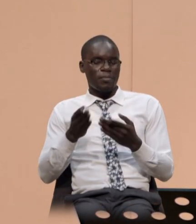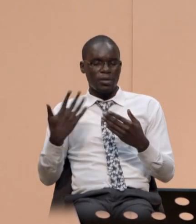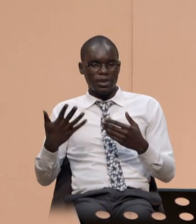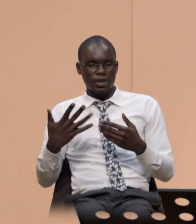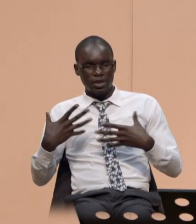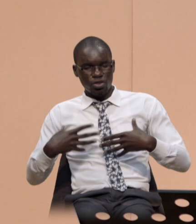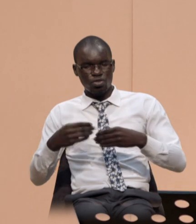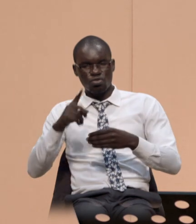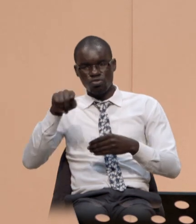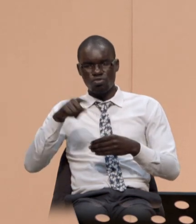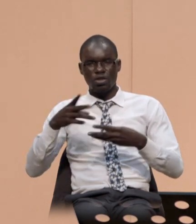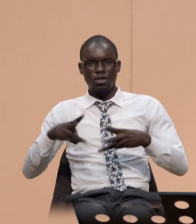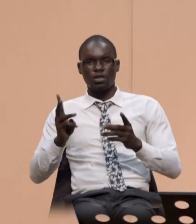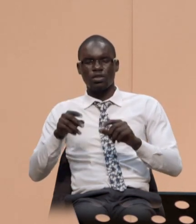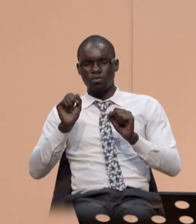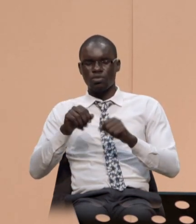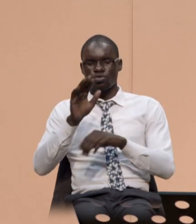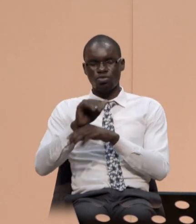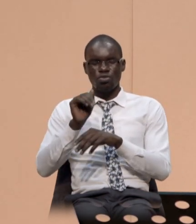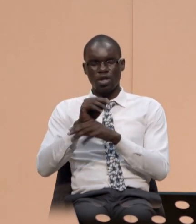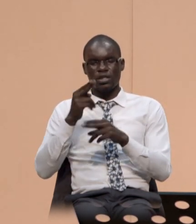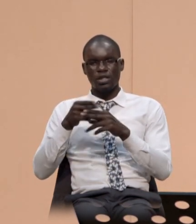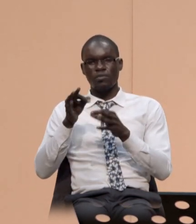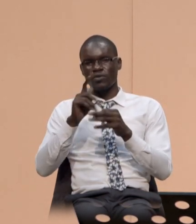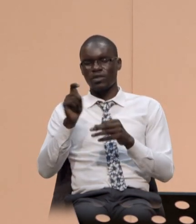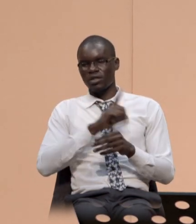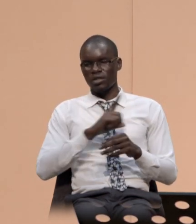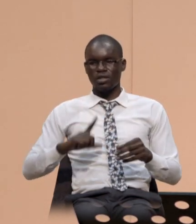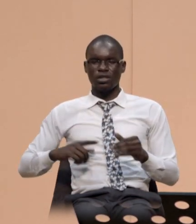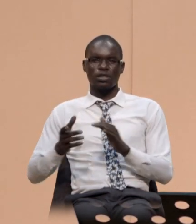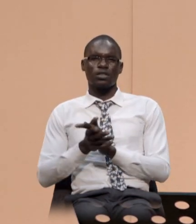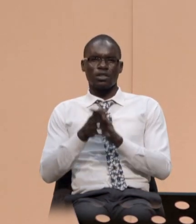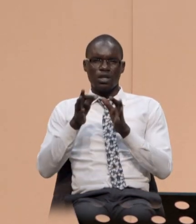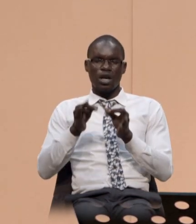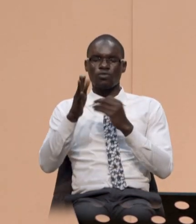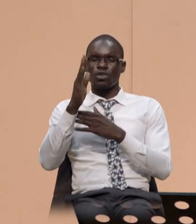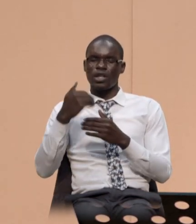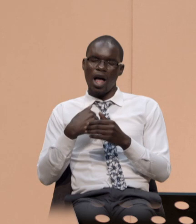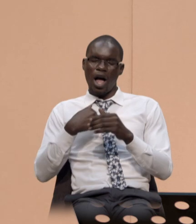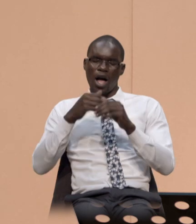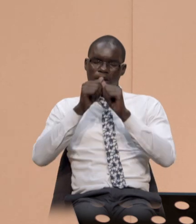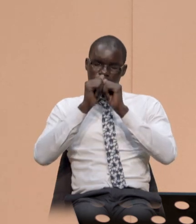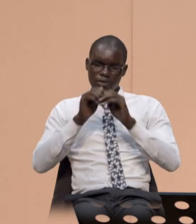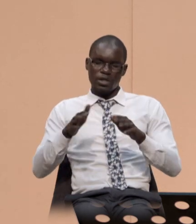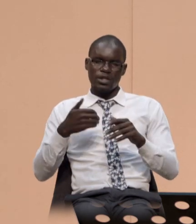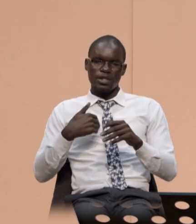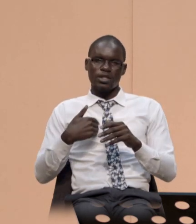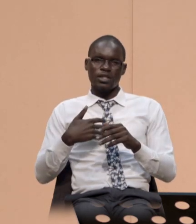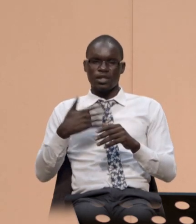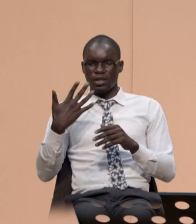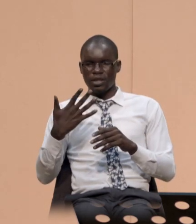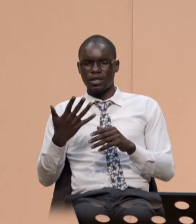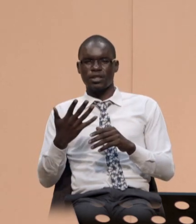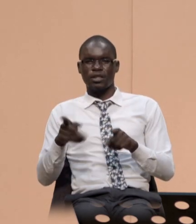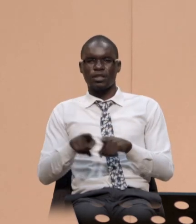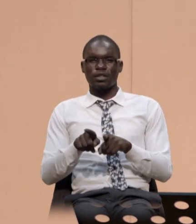vikiharibika, they will still call upon the name of the Lord. Watumishi wa Bwana, kama Mungu amekubariki, ungali na vitu vyako intact,